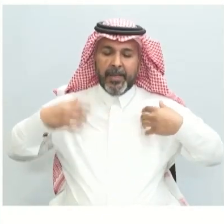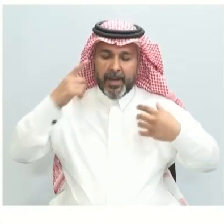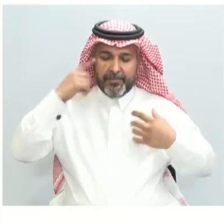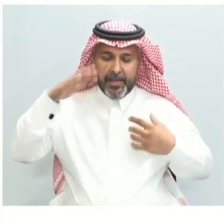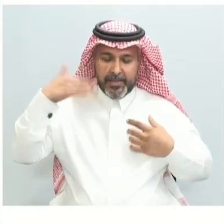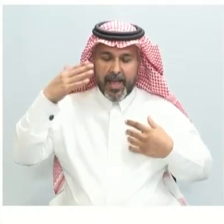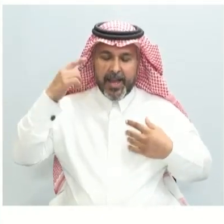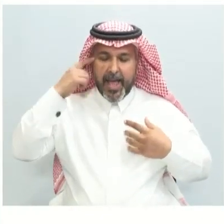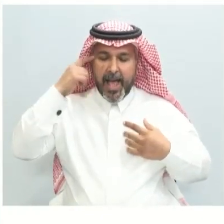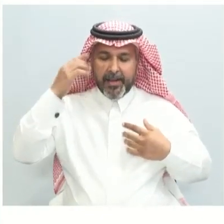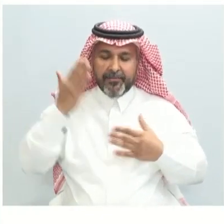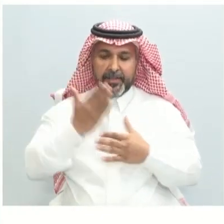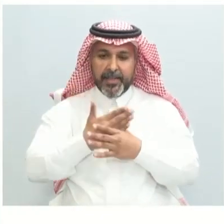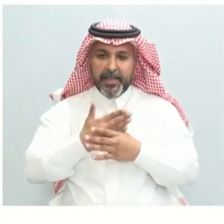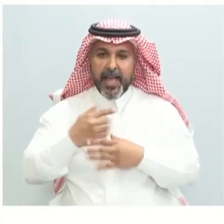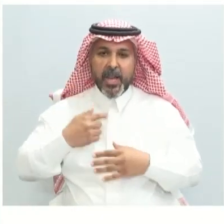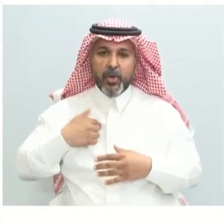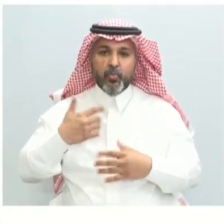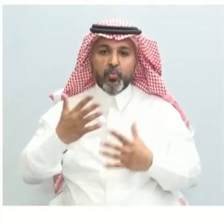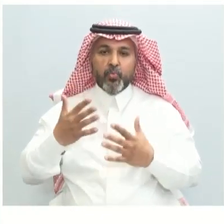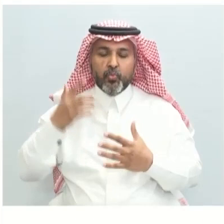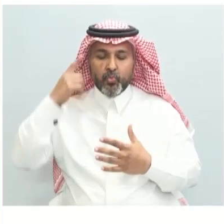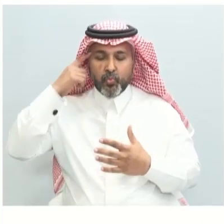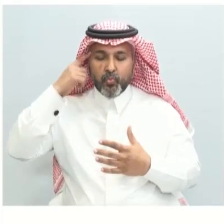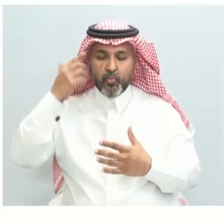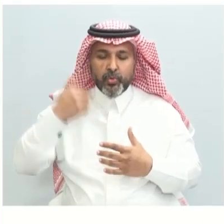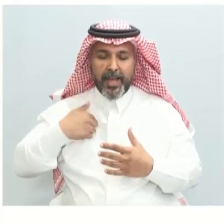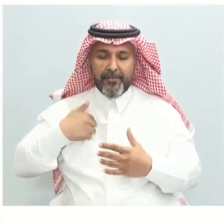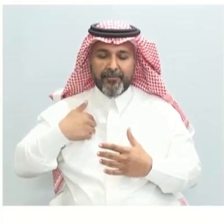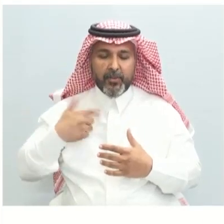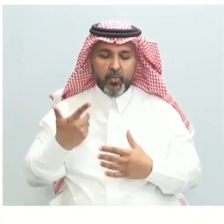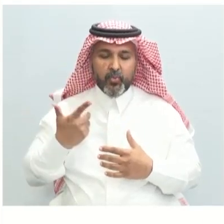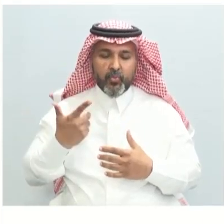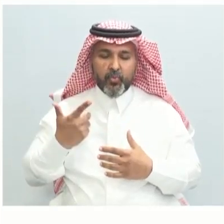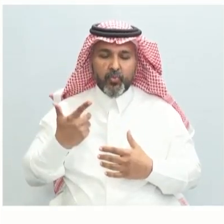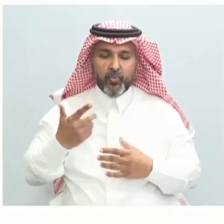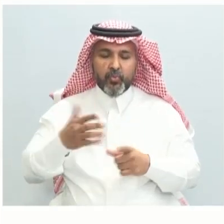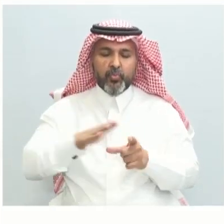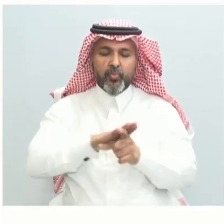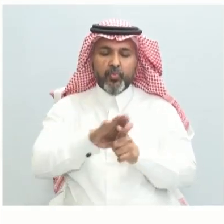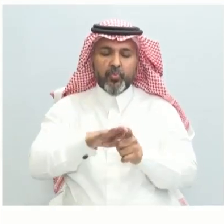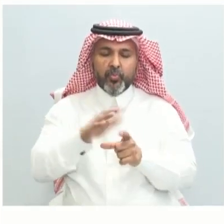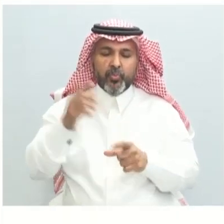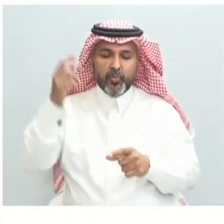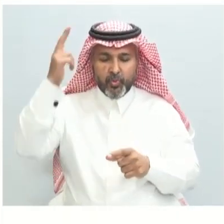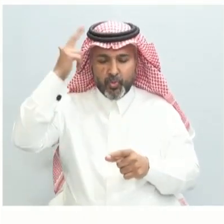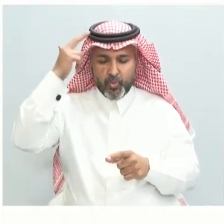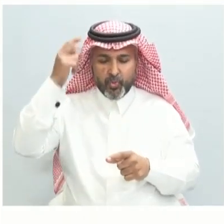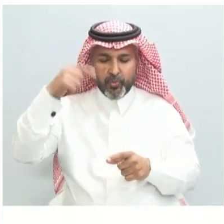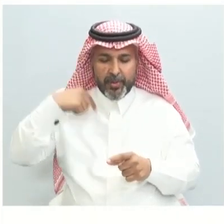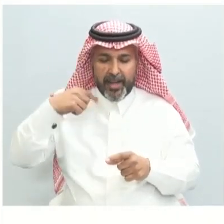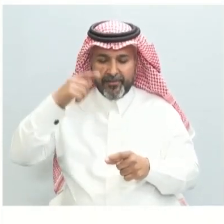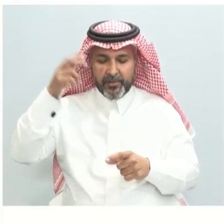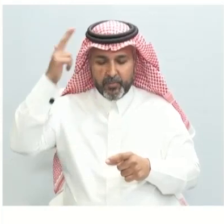ويثري الشخصيه الوطنيه هذا تعريف الاعتزاز هو شعور وجداني يعزز القيم الانسانيه